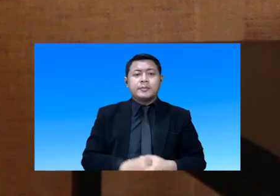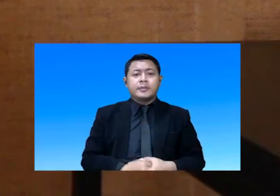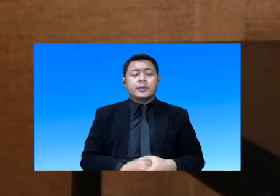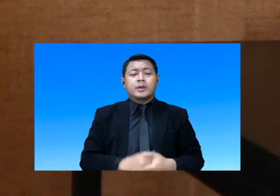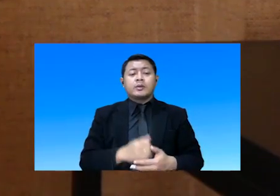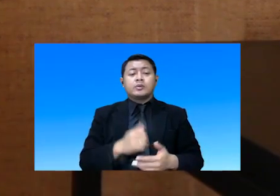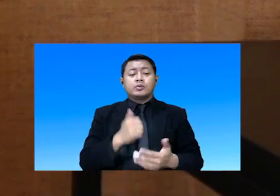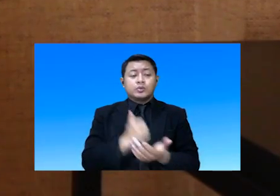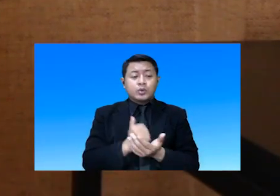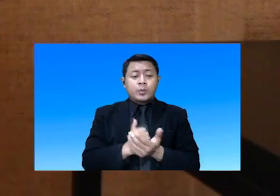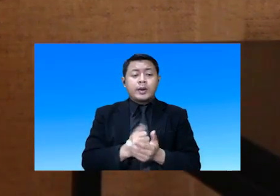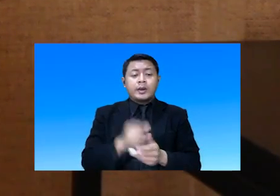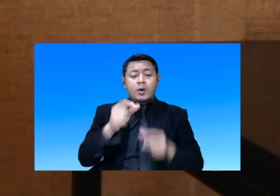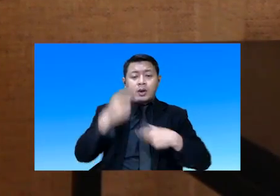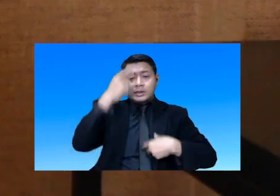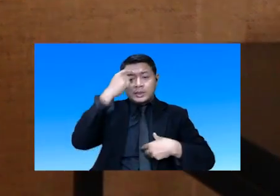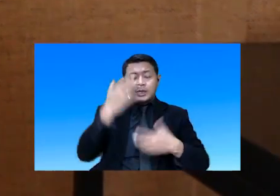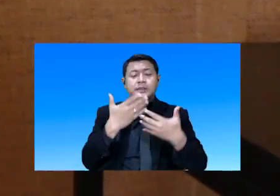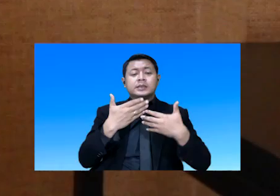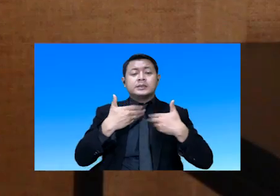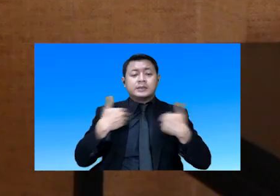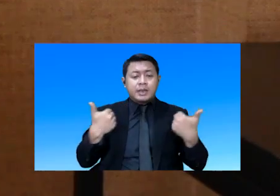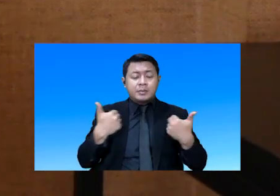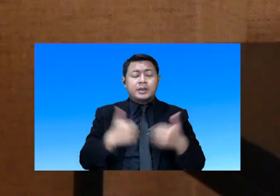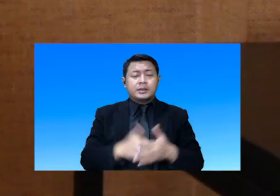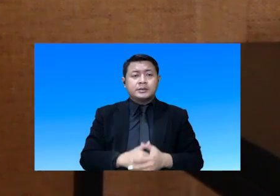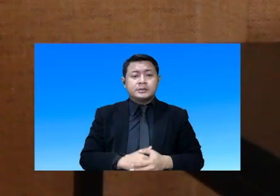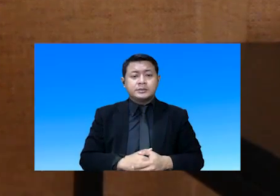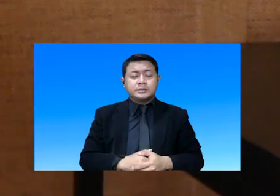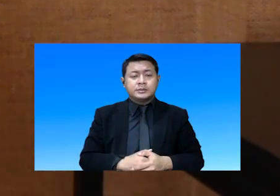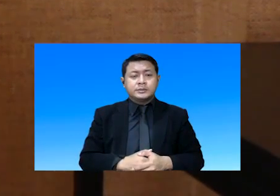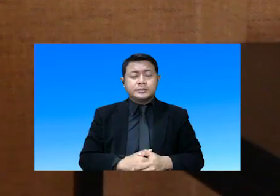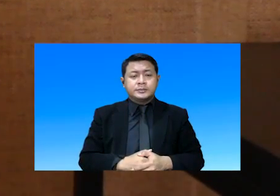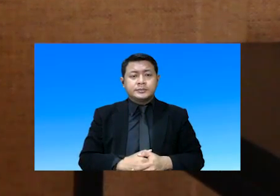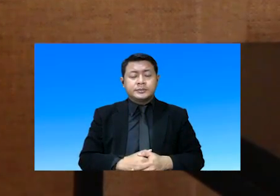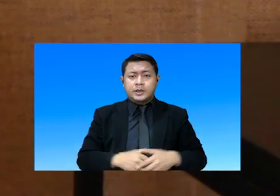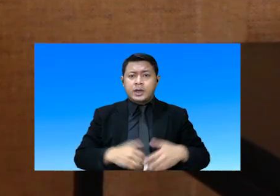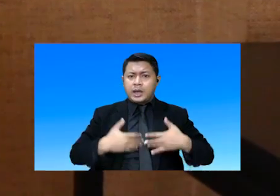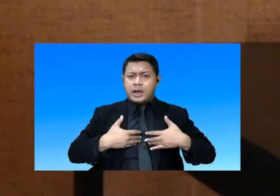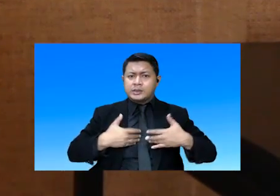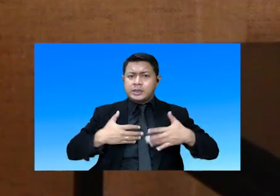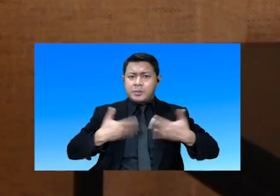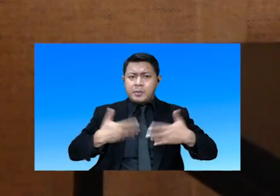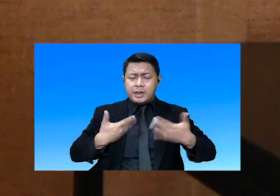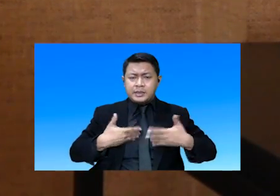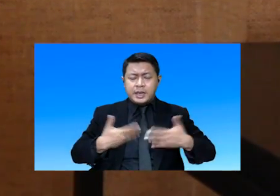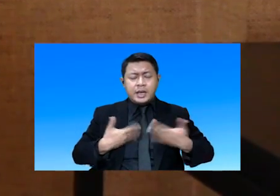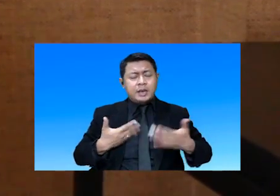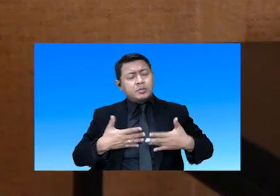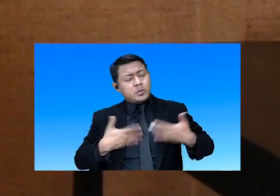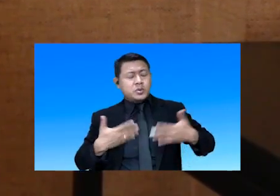ya, itu yang kita harapkan. Dan dirasakan tentu saja bahagia ya, kita merasakan bahwa